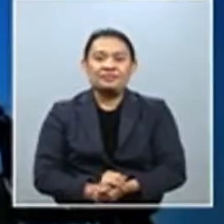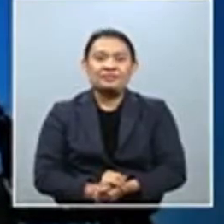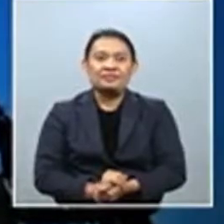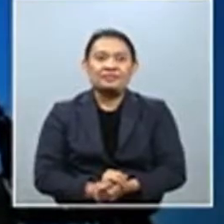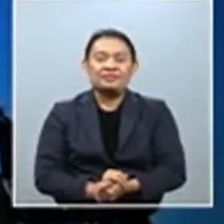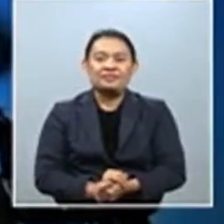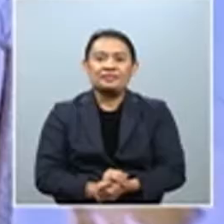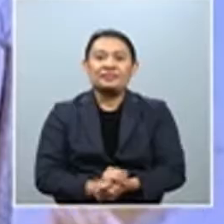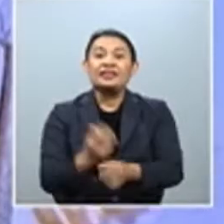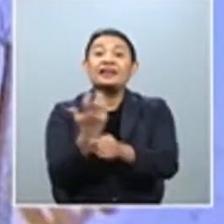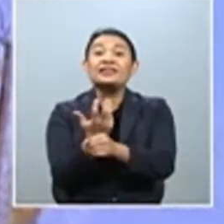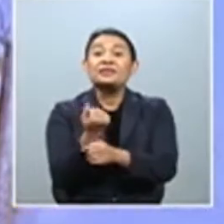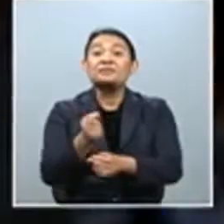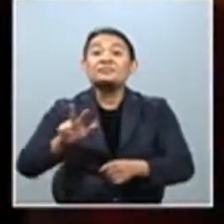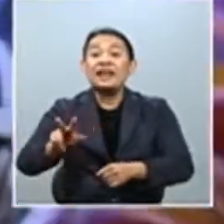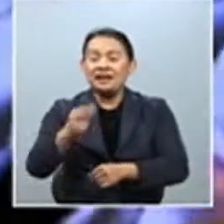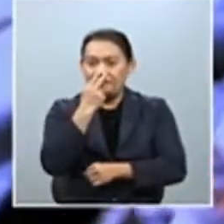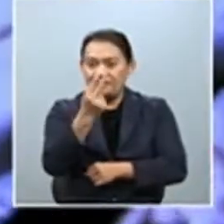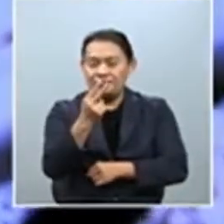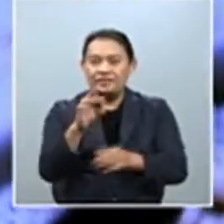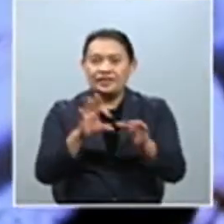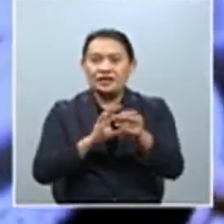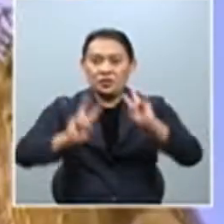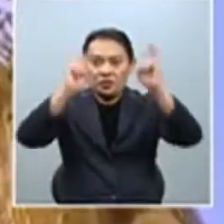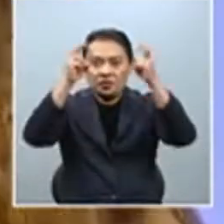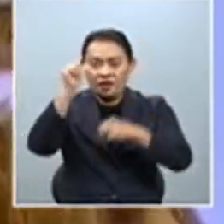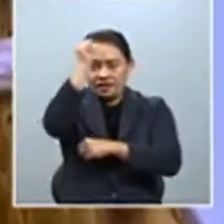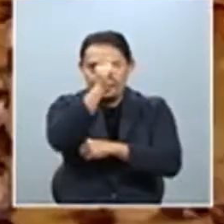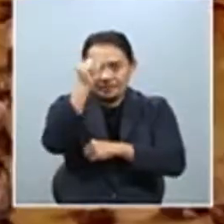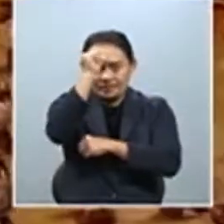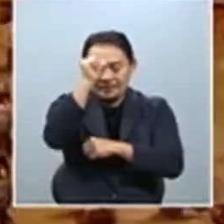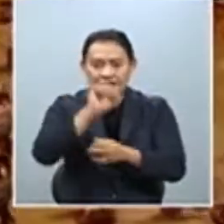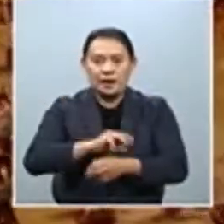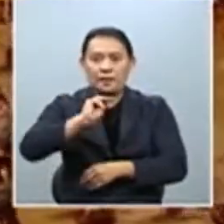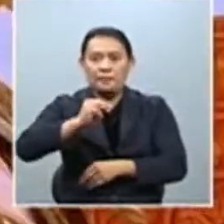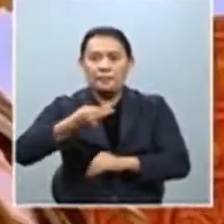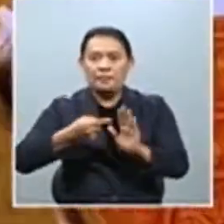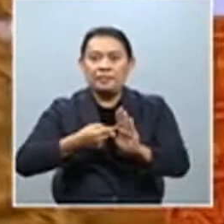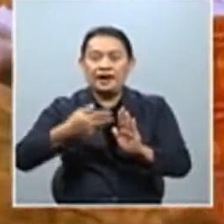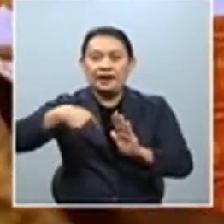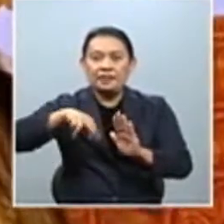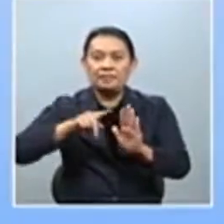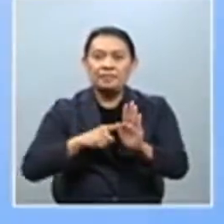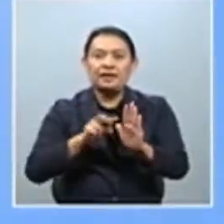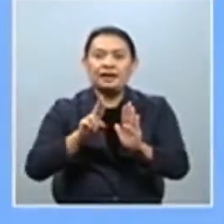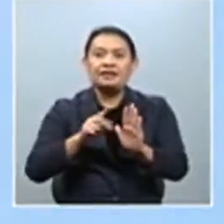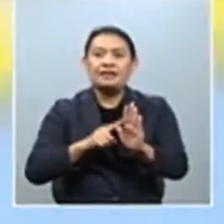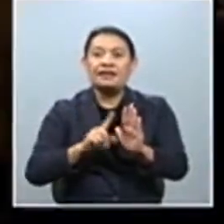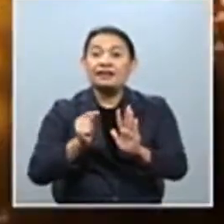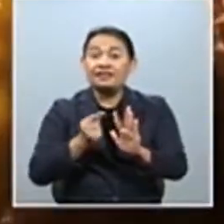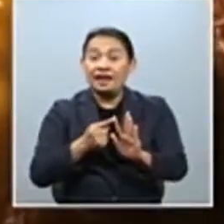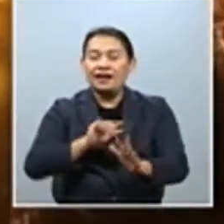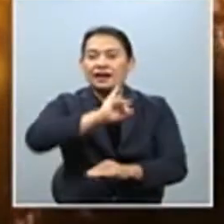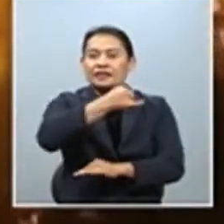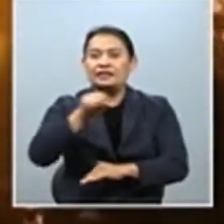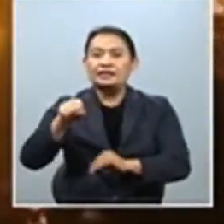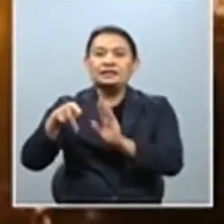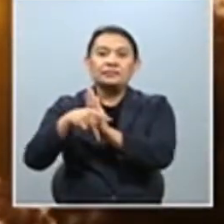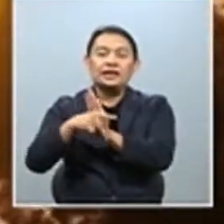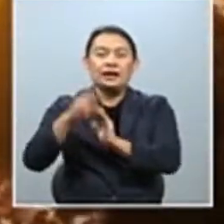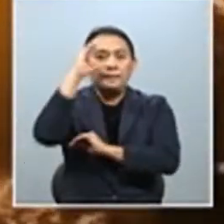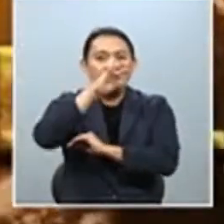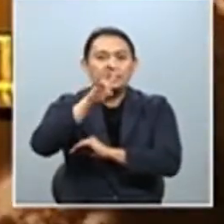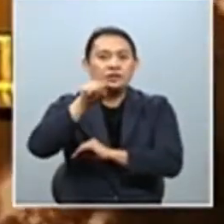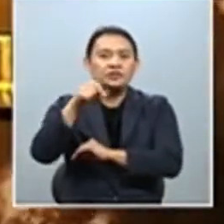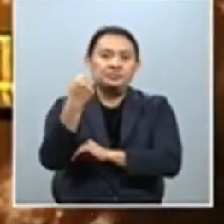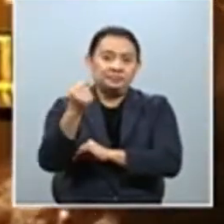ๆช่อง13เริ่มทีซีรีส์อินเดียฟอร์มยักษ์มหาภารตะออกอากาศให้ได้ชมกันทุกวันจันทร์ถึงพฤหัสบดีเวลา